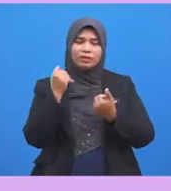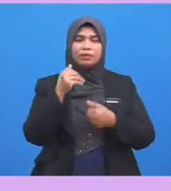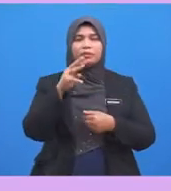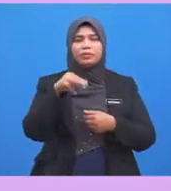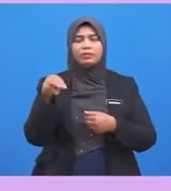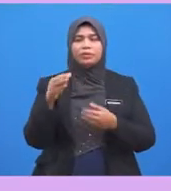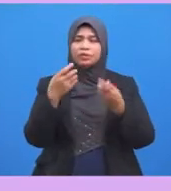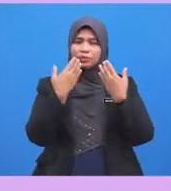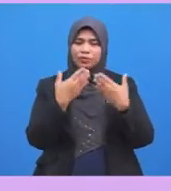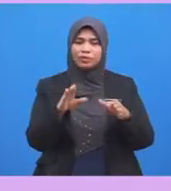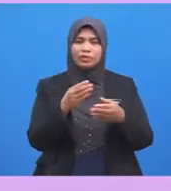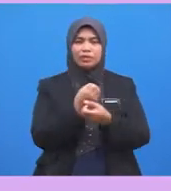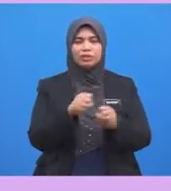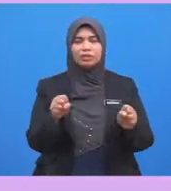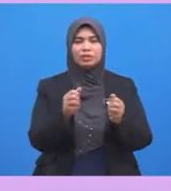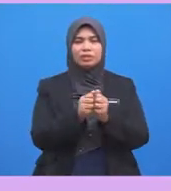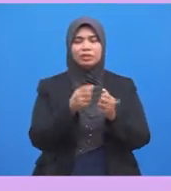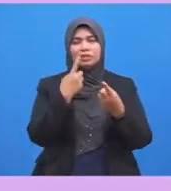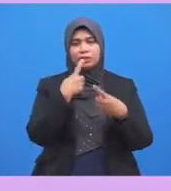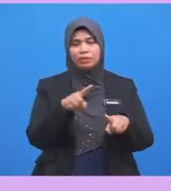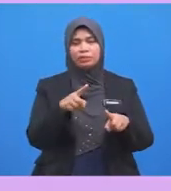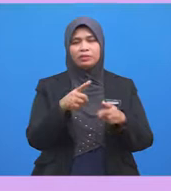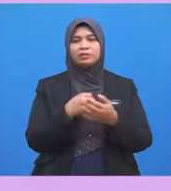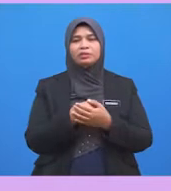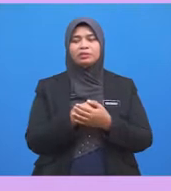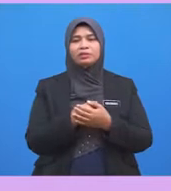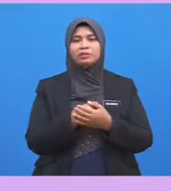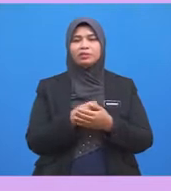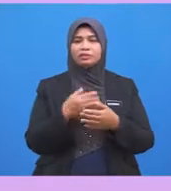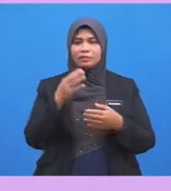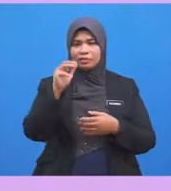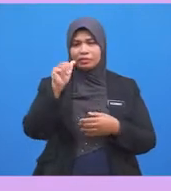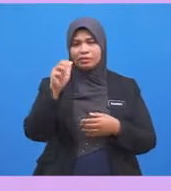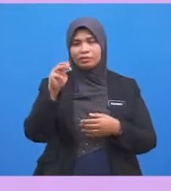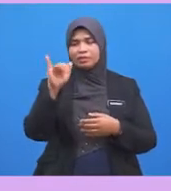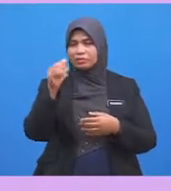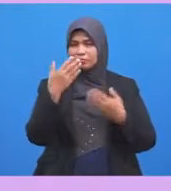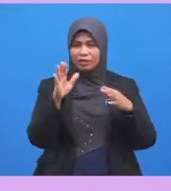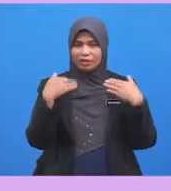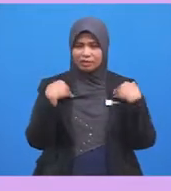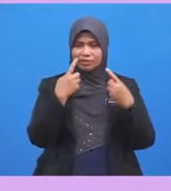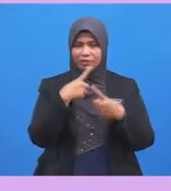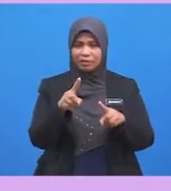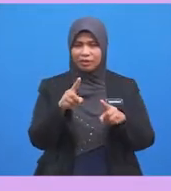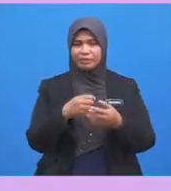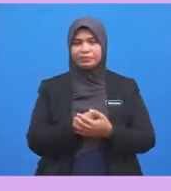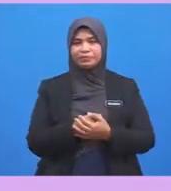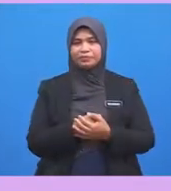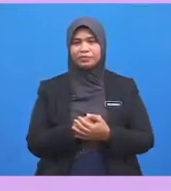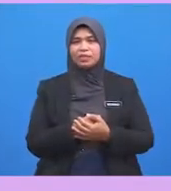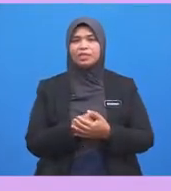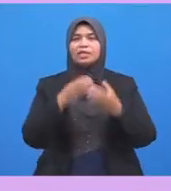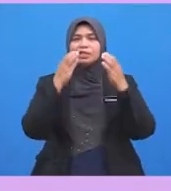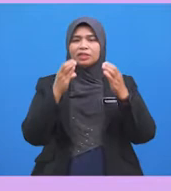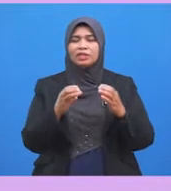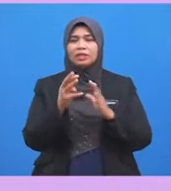murid-murid sudah bersedia dengar jawapan. Amy, dah ada jawapan? Baik, murid-murid.